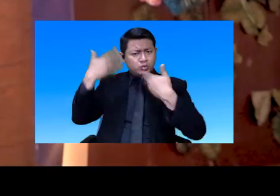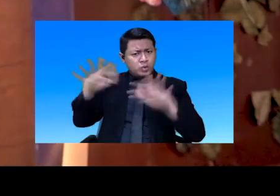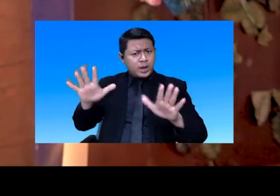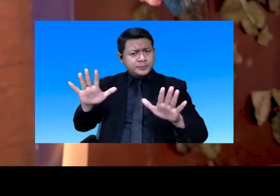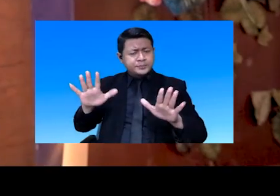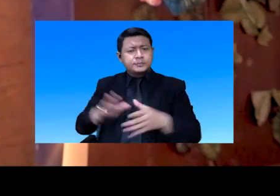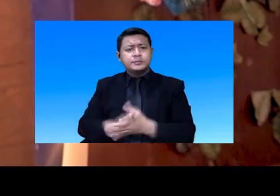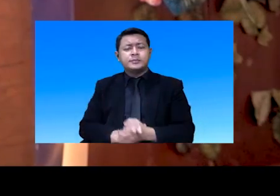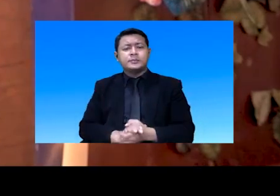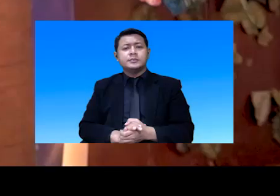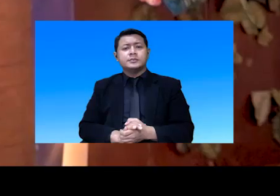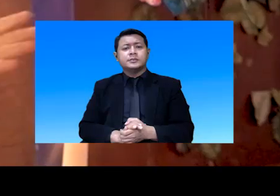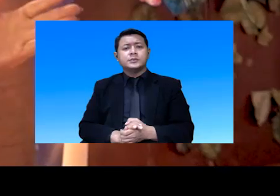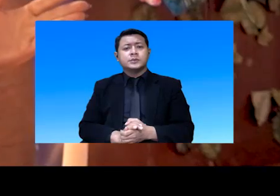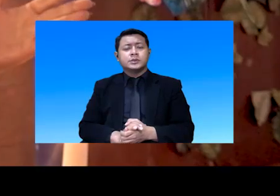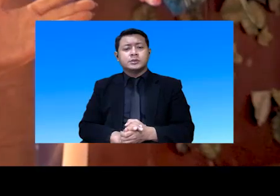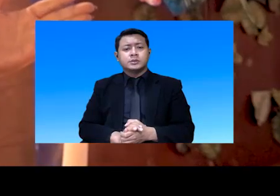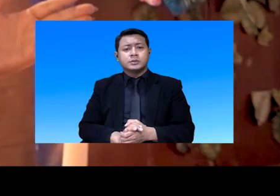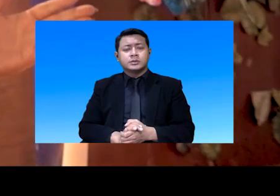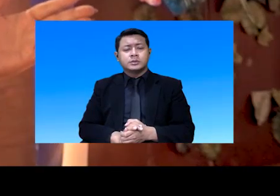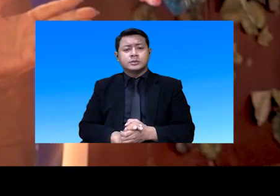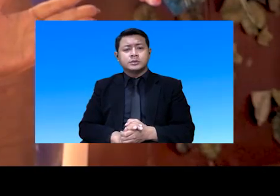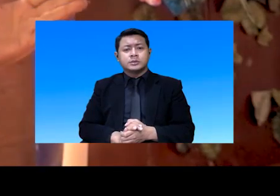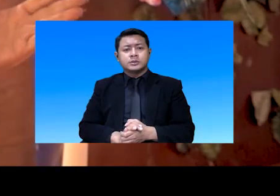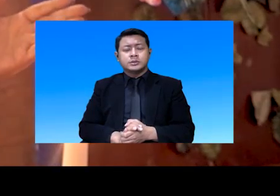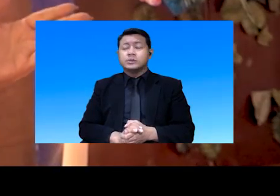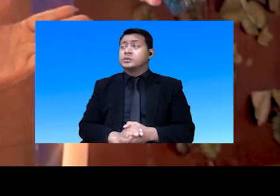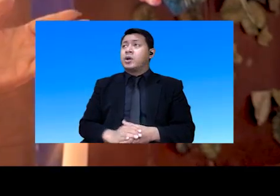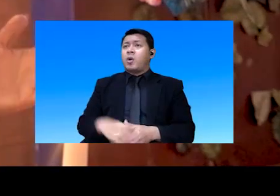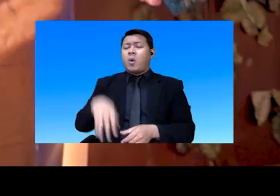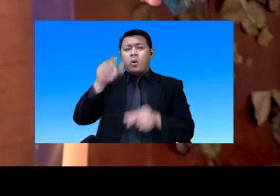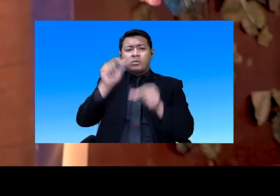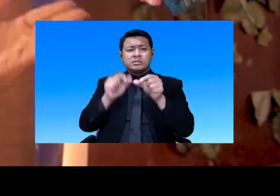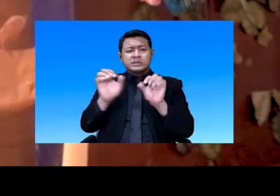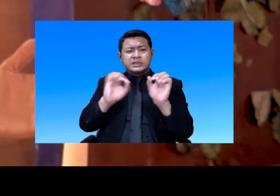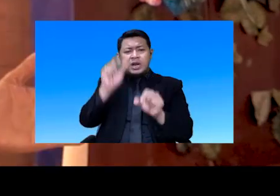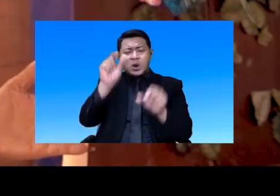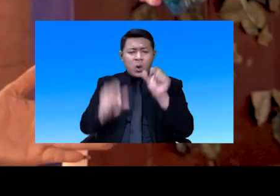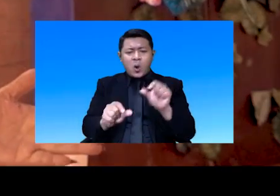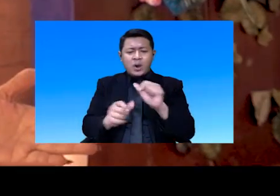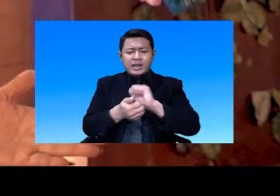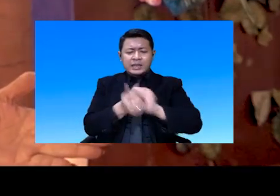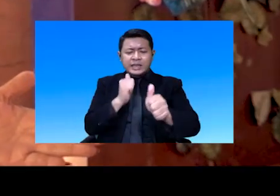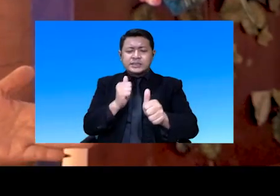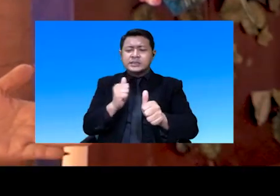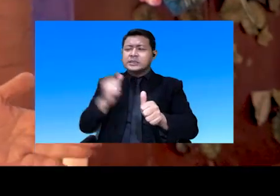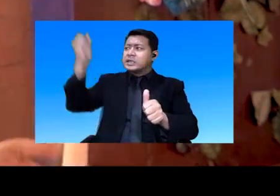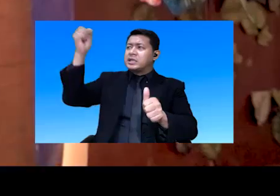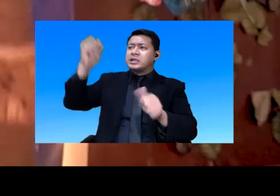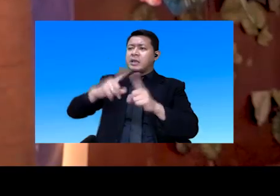Gak ada kok orang yang diberkati tok tanpa diuji, dan gak ada orang diuji tok tanpa diberkati, itu gak